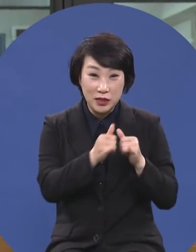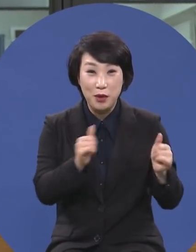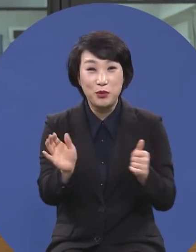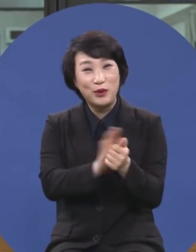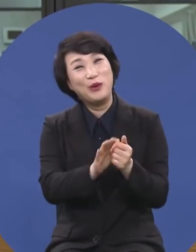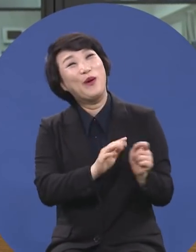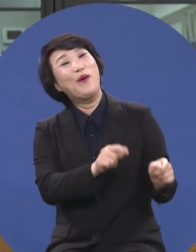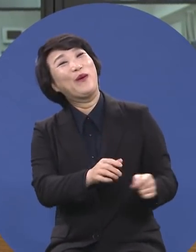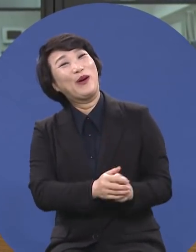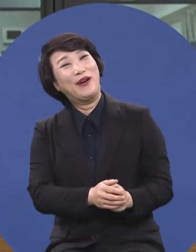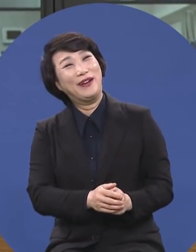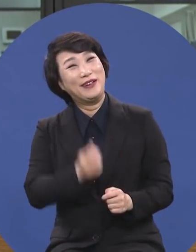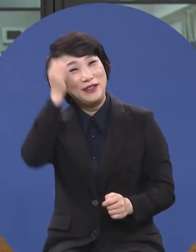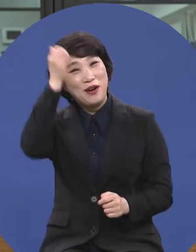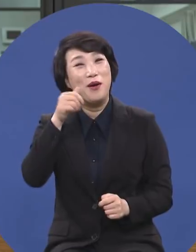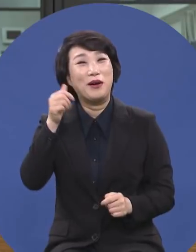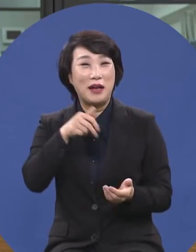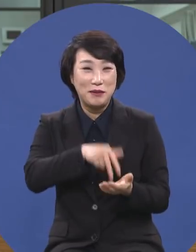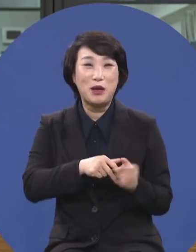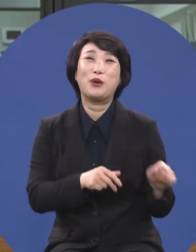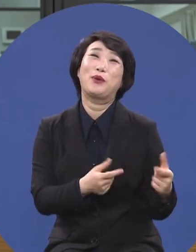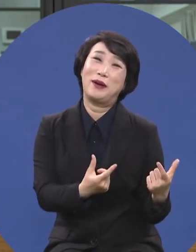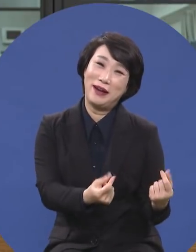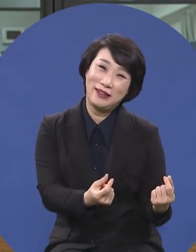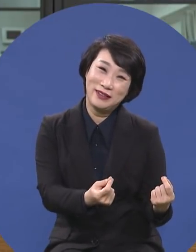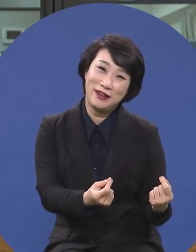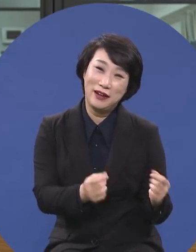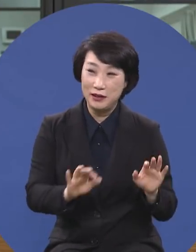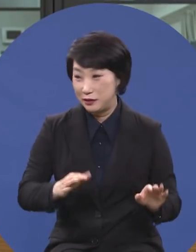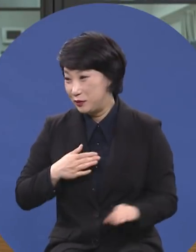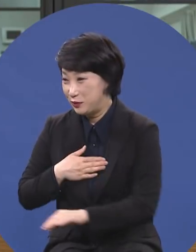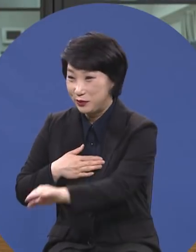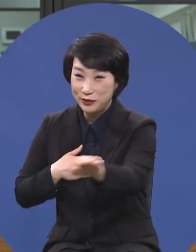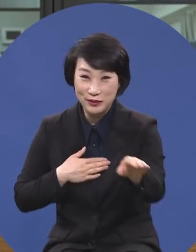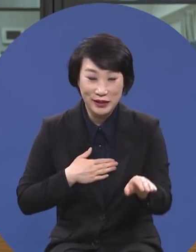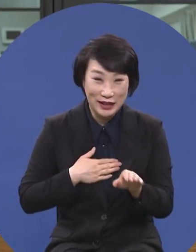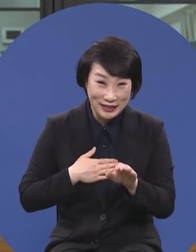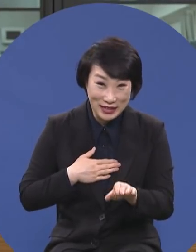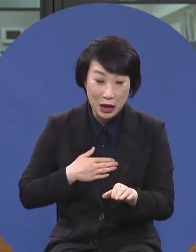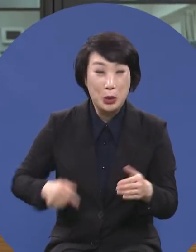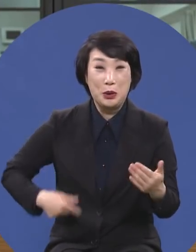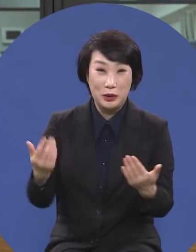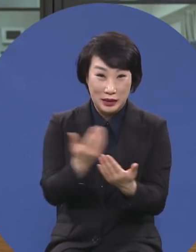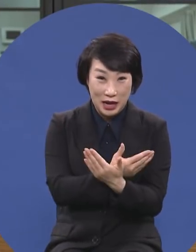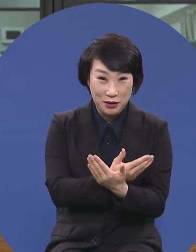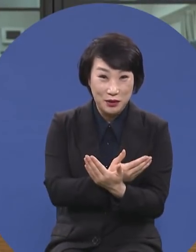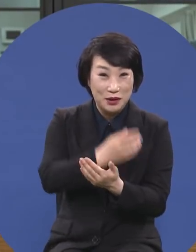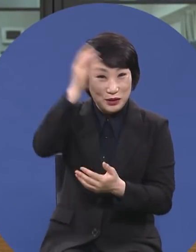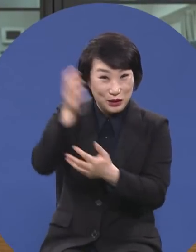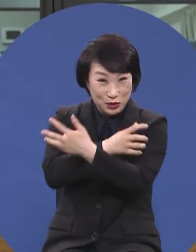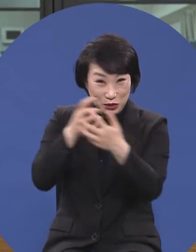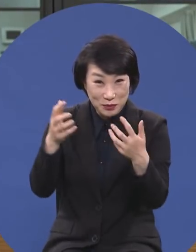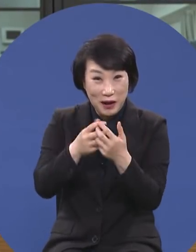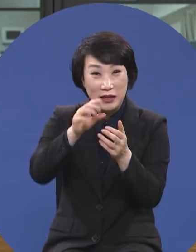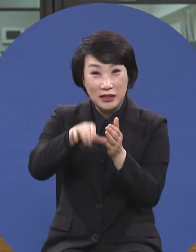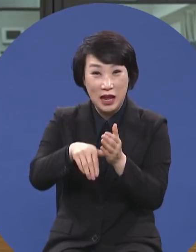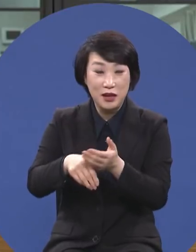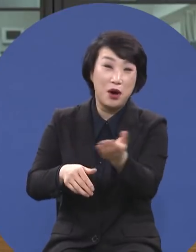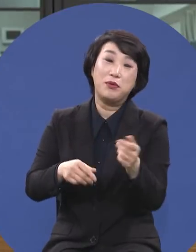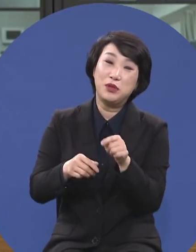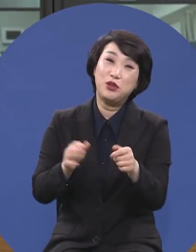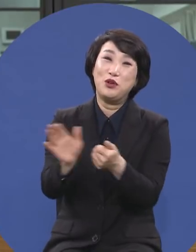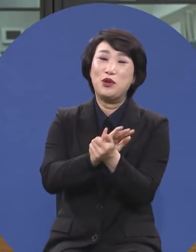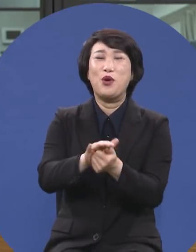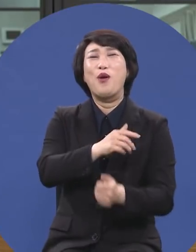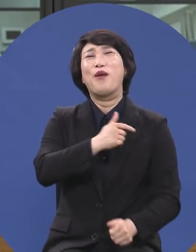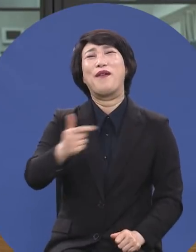위로가 영적으로 이렇다면 여러분들이 회개하고 성령이 충만할 때 그 위로가